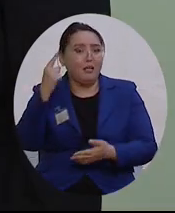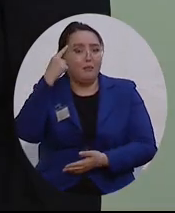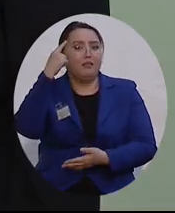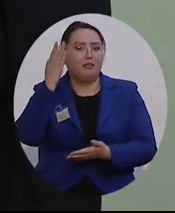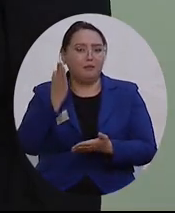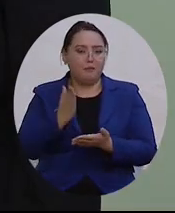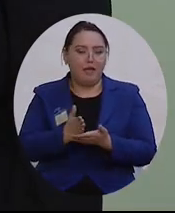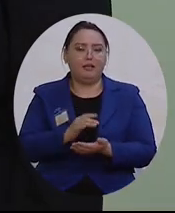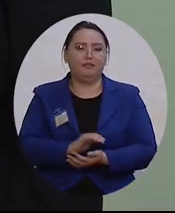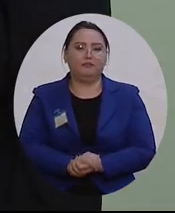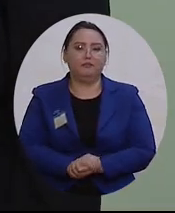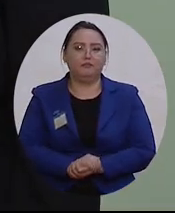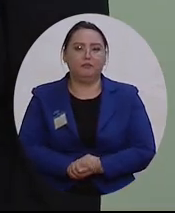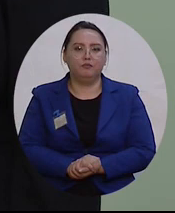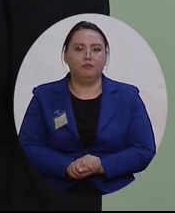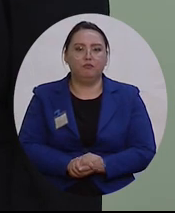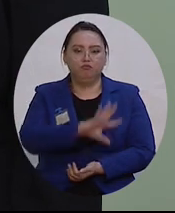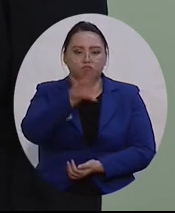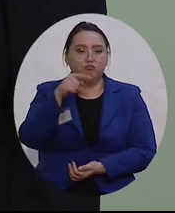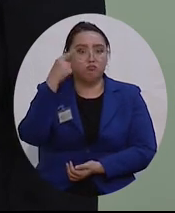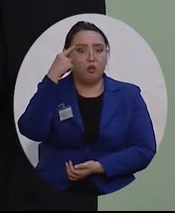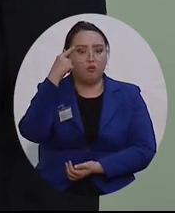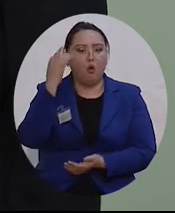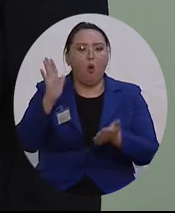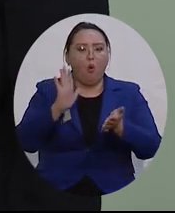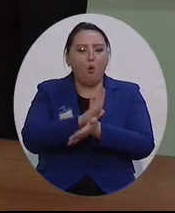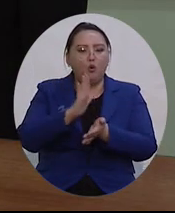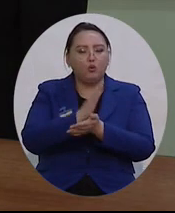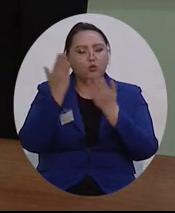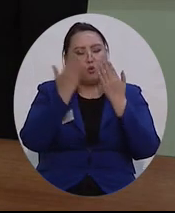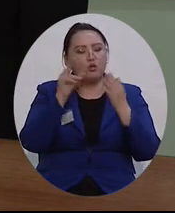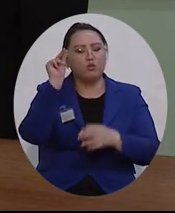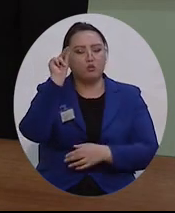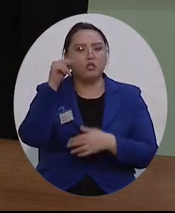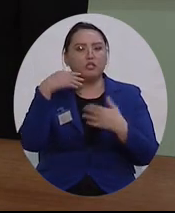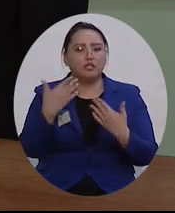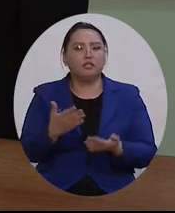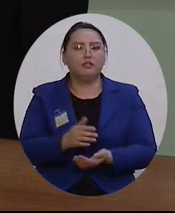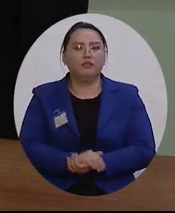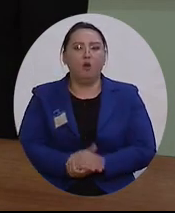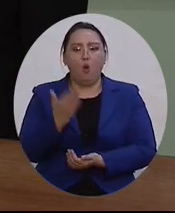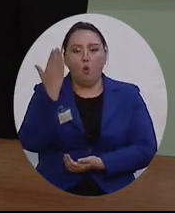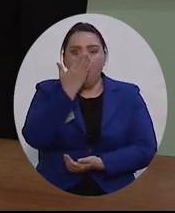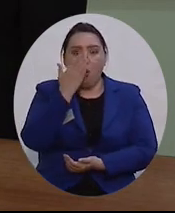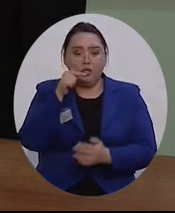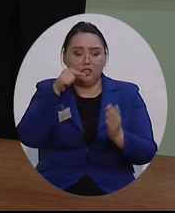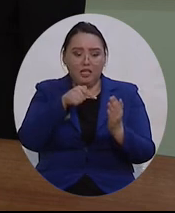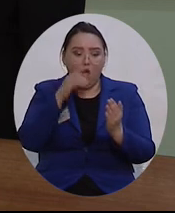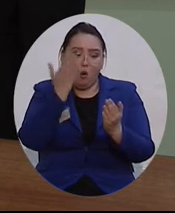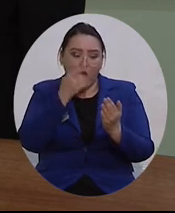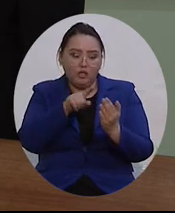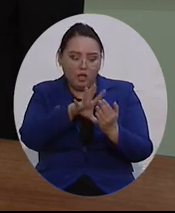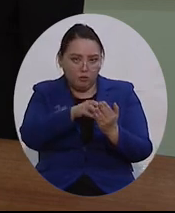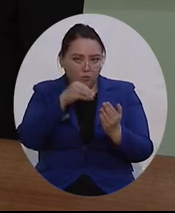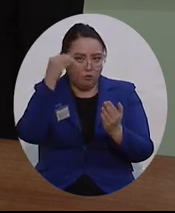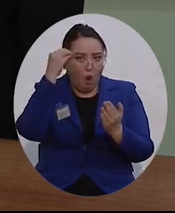энэ тохиолдолд хүүхдүүд төвдрөлгүй жиг турдаар уншиж сурдаг. За мөн үнсэн зүйлийнхаа утгыг ухаарах зүйл